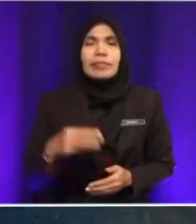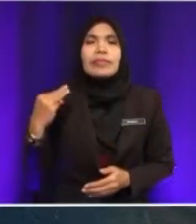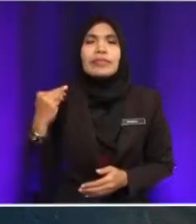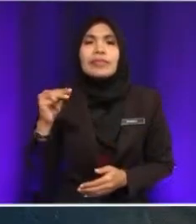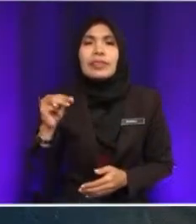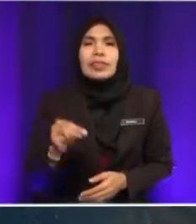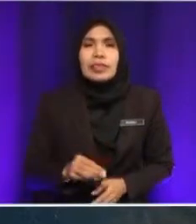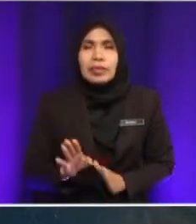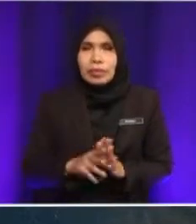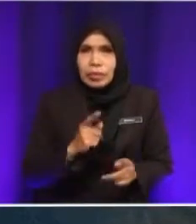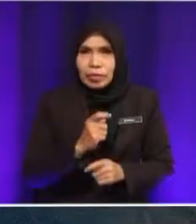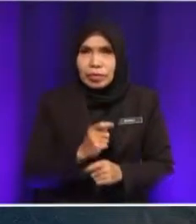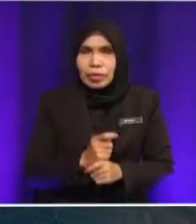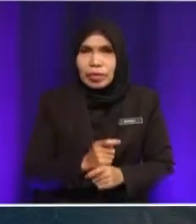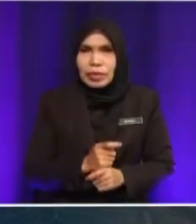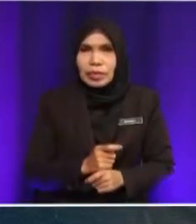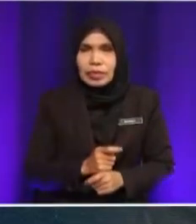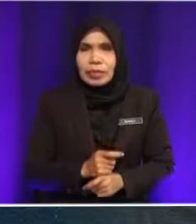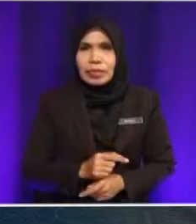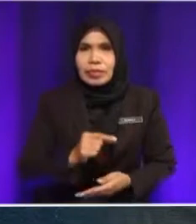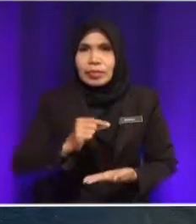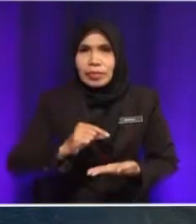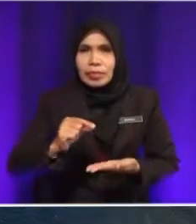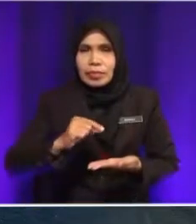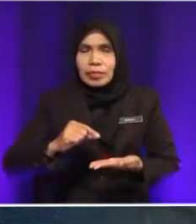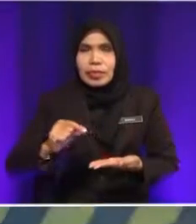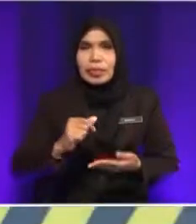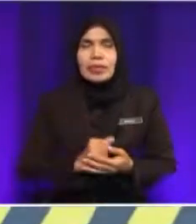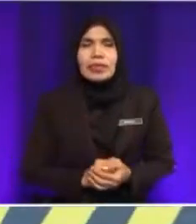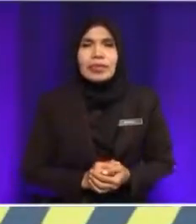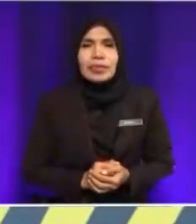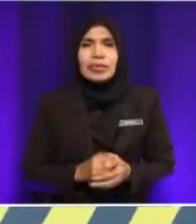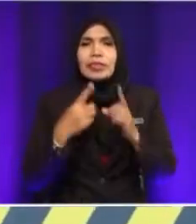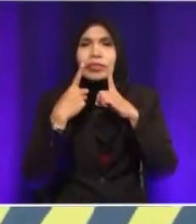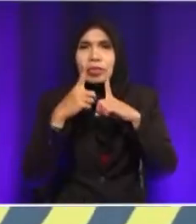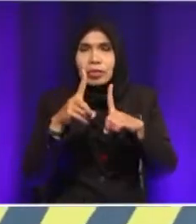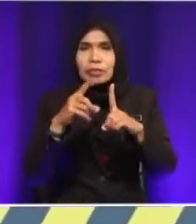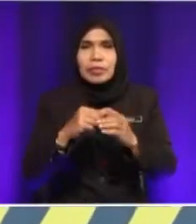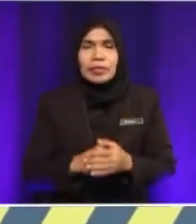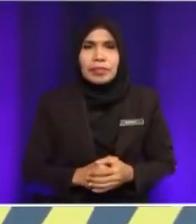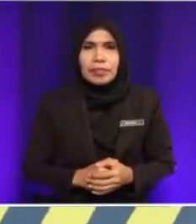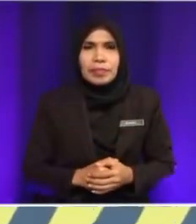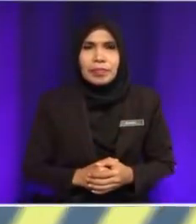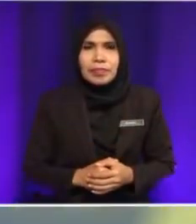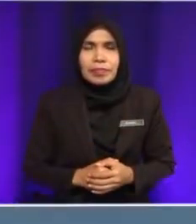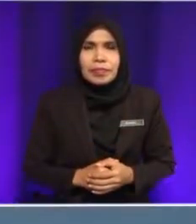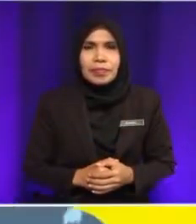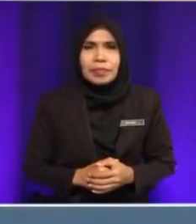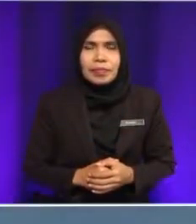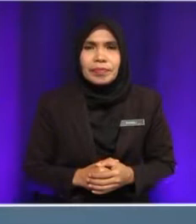bertugasnya adalah memeriksa jawaban tidak lagi mengumpul script dan Hatta ke Kementerian